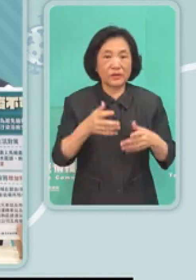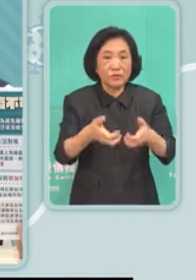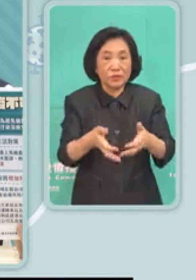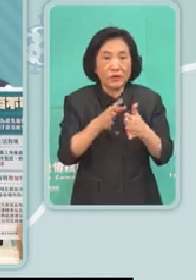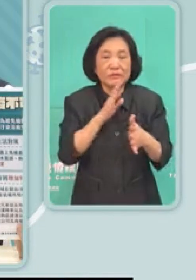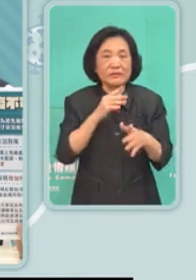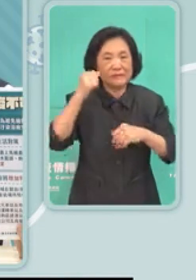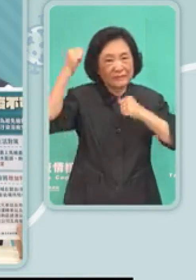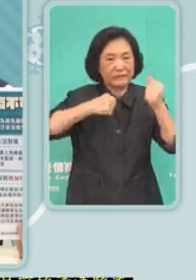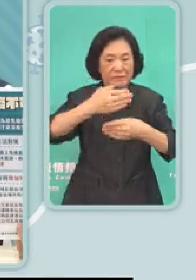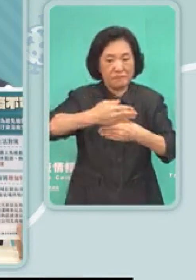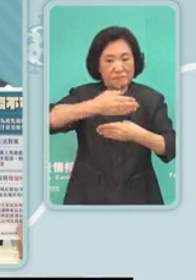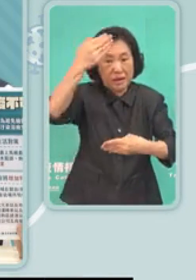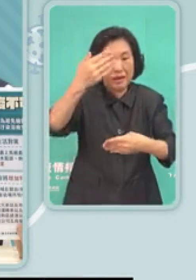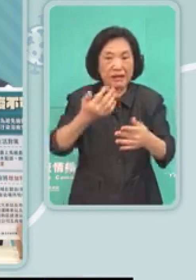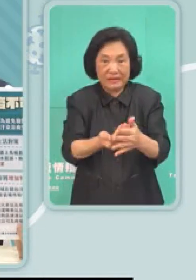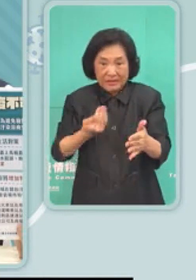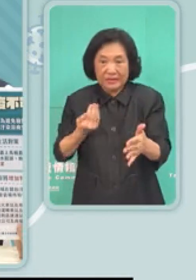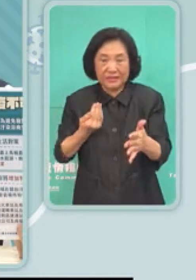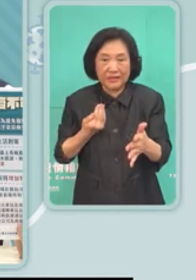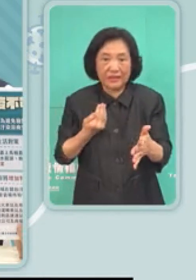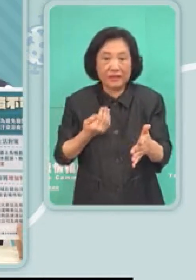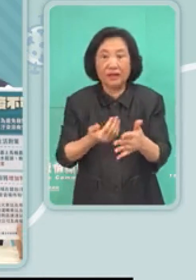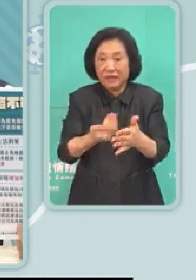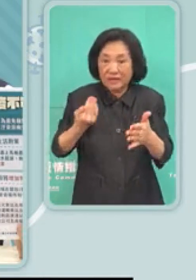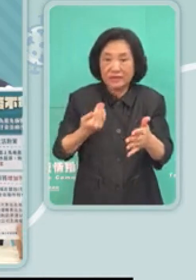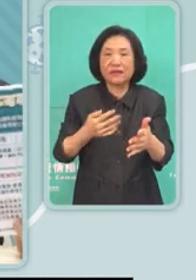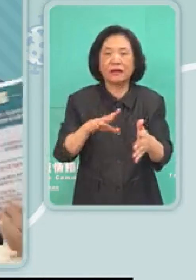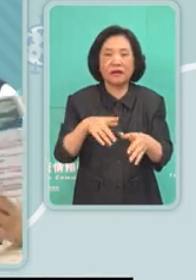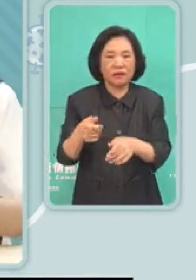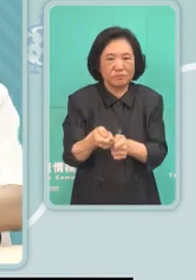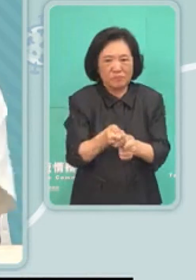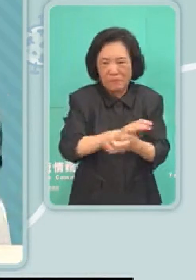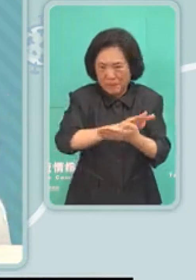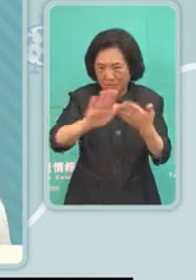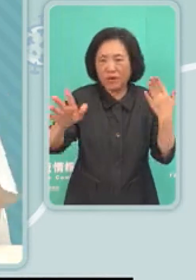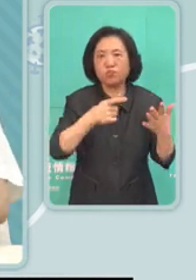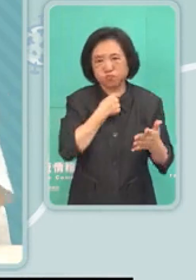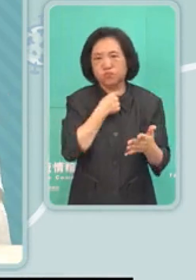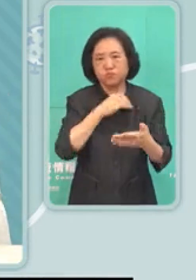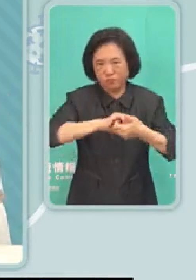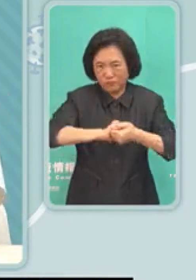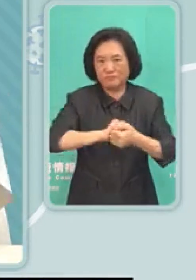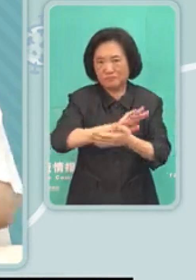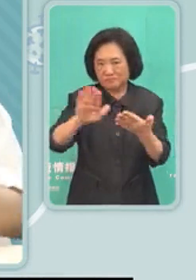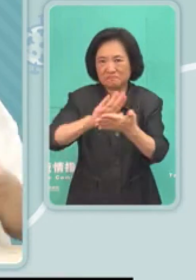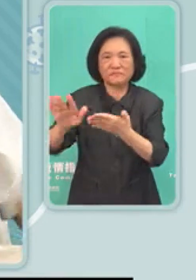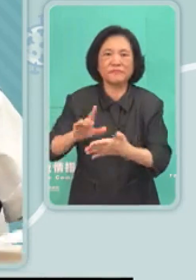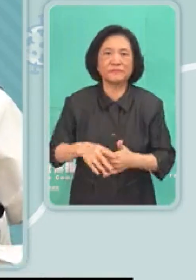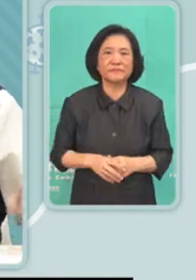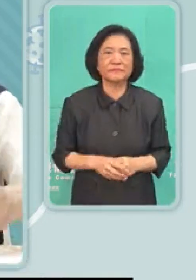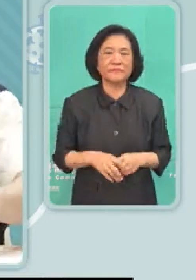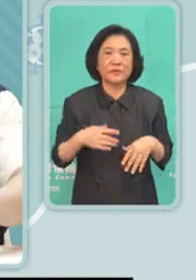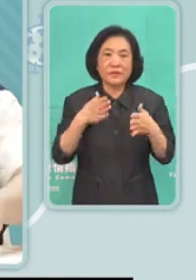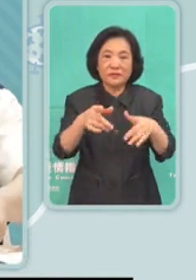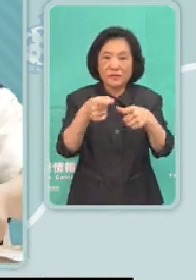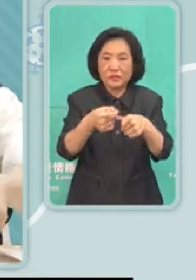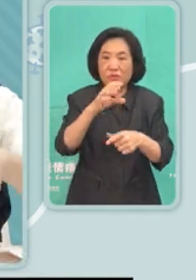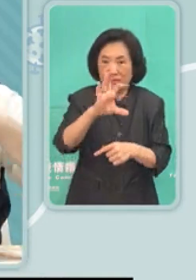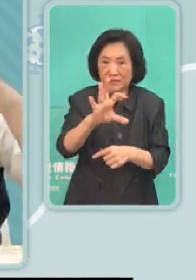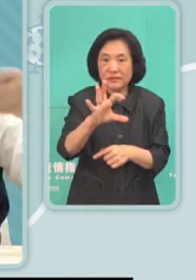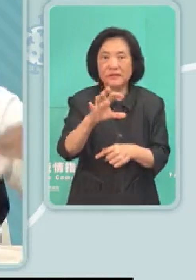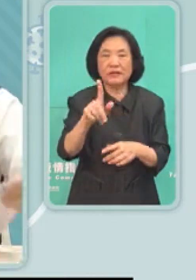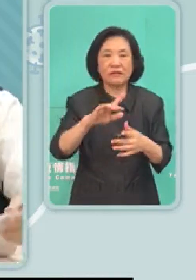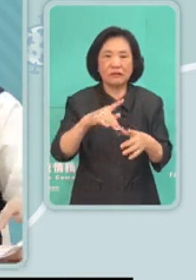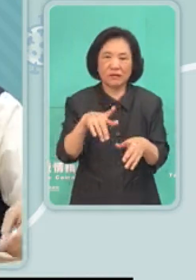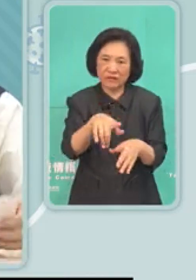第一班就人流开始在聚集之前会完成第一次清消，这大概是我们针对那个公共厕所可能